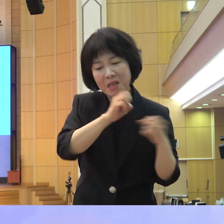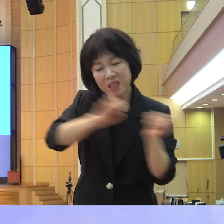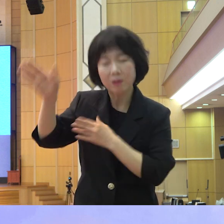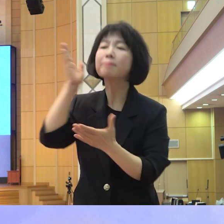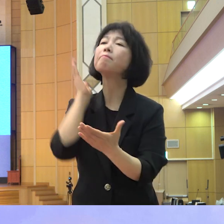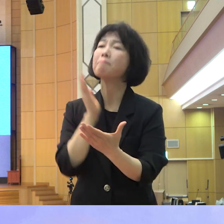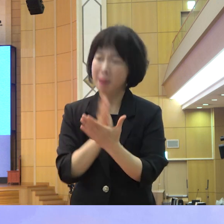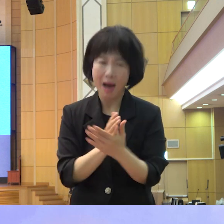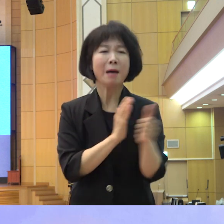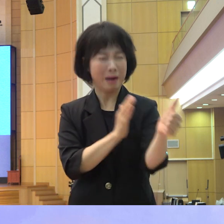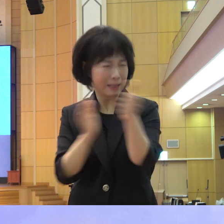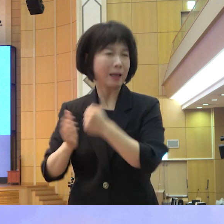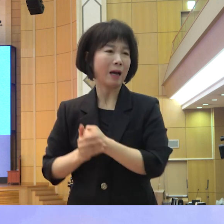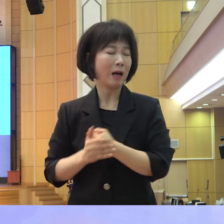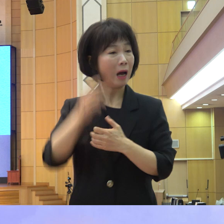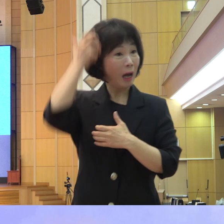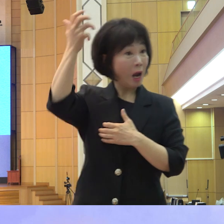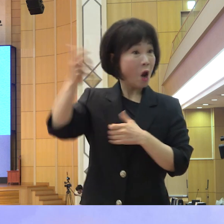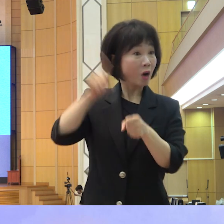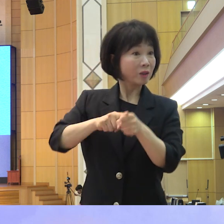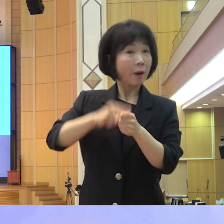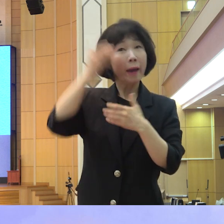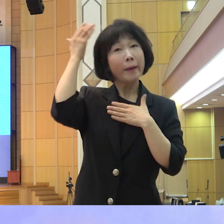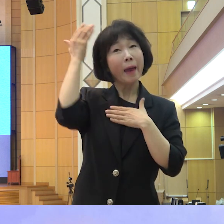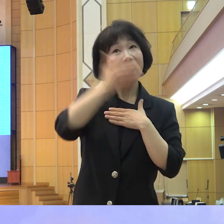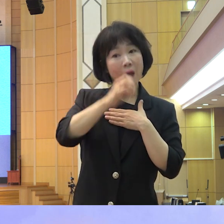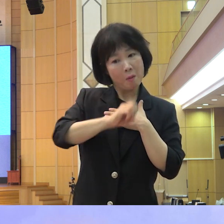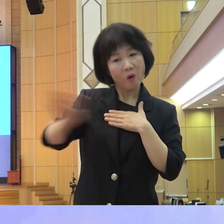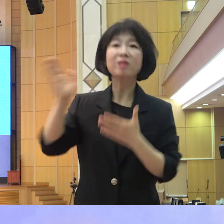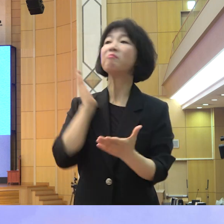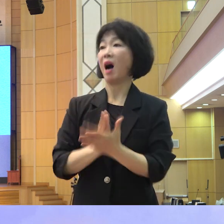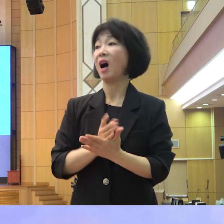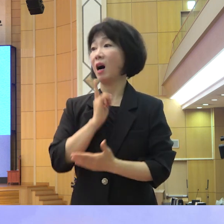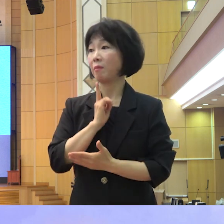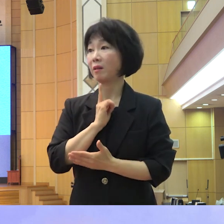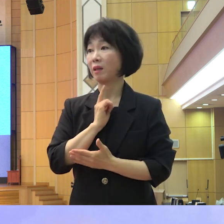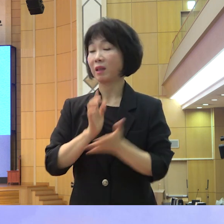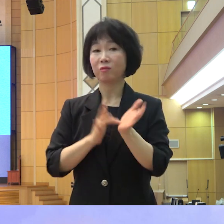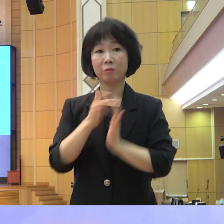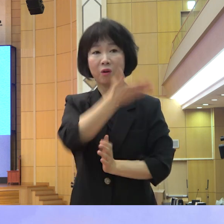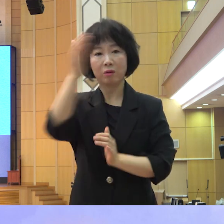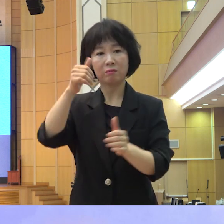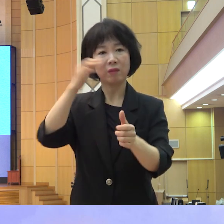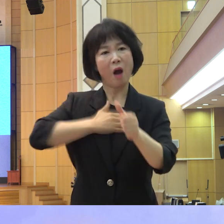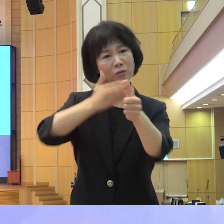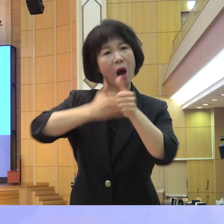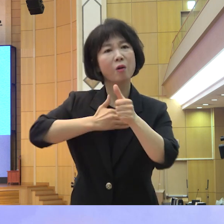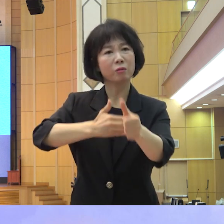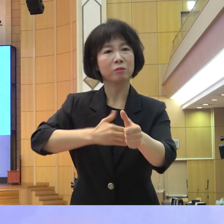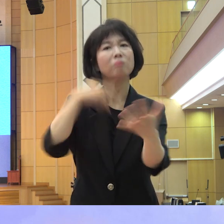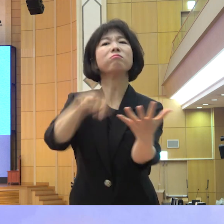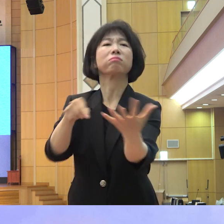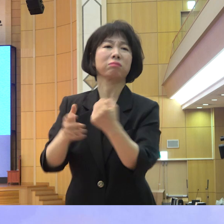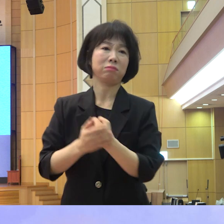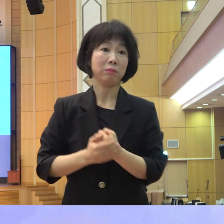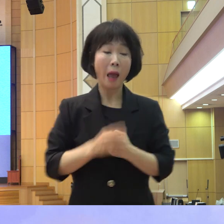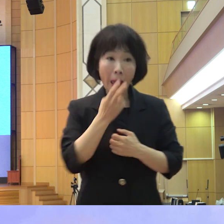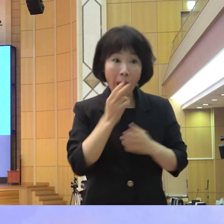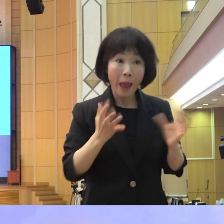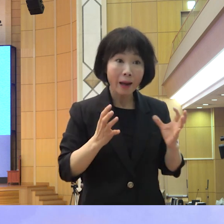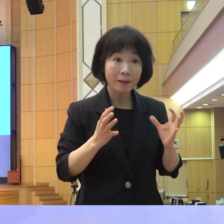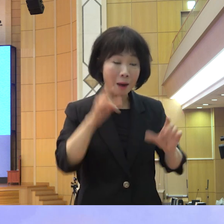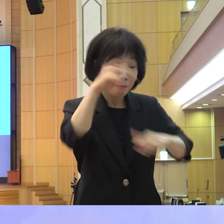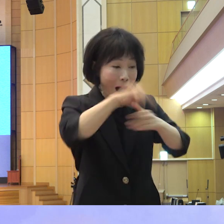잃지 말자. 이게 우리에게 주는 첫 번째 교훈이에요. 어린아이들이 얼마나 순수하냐면요,